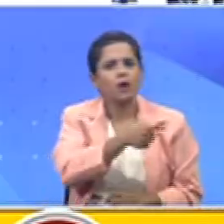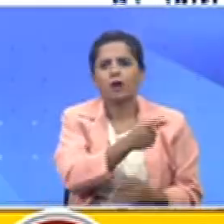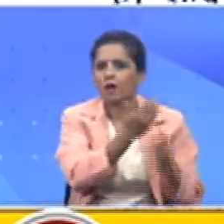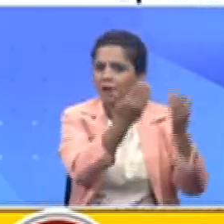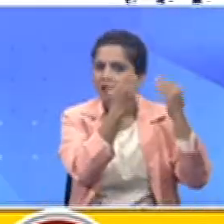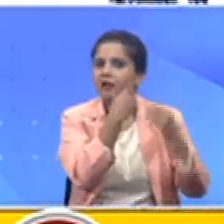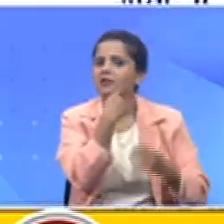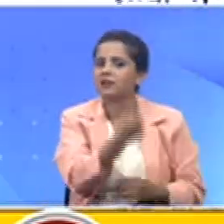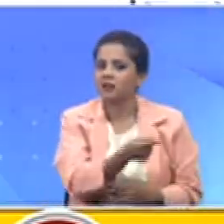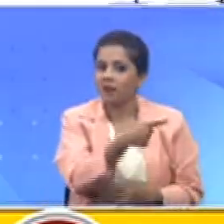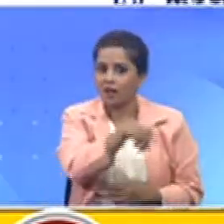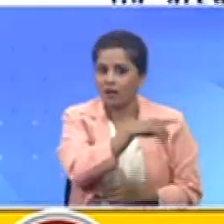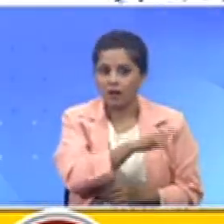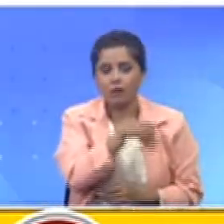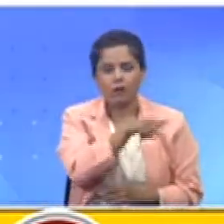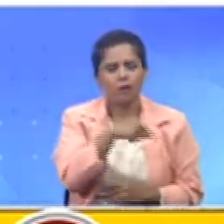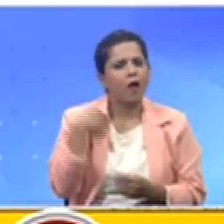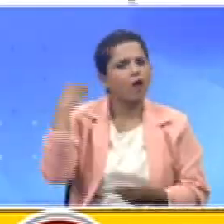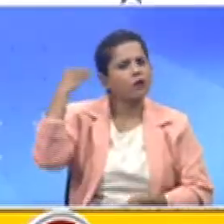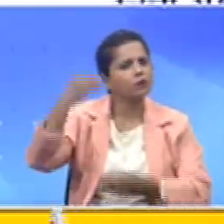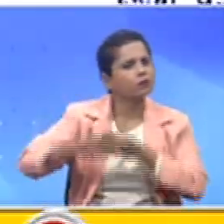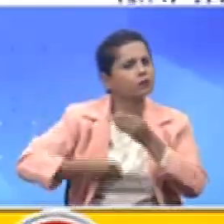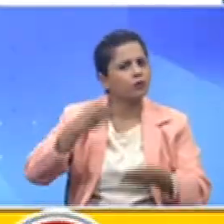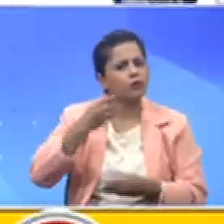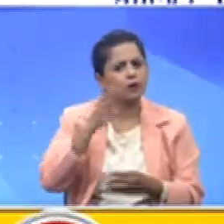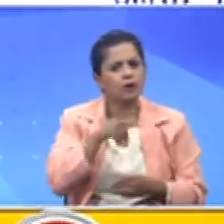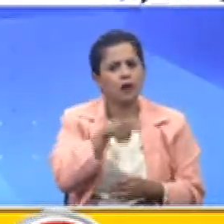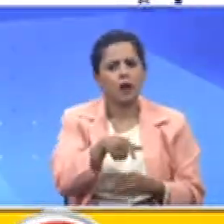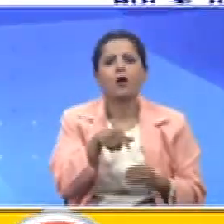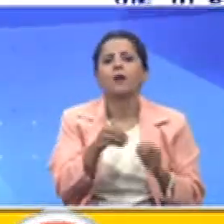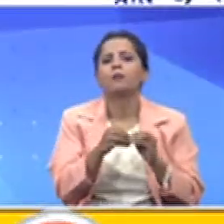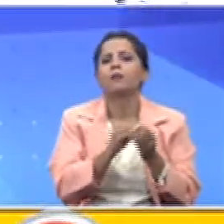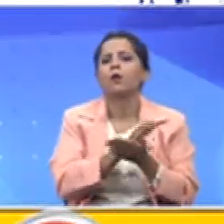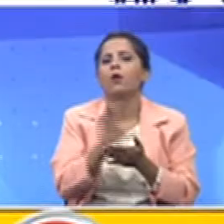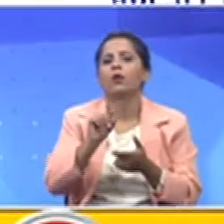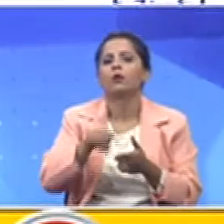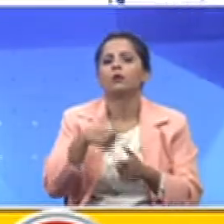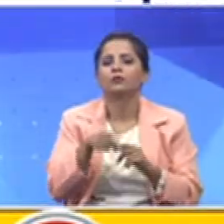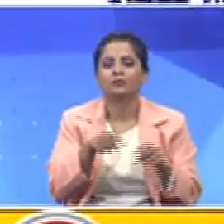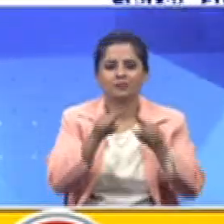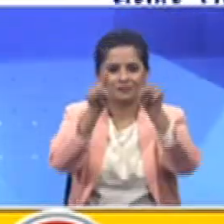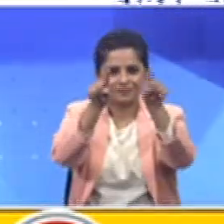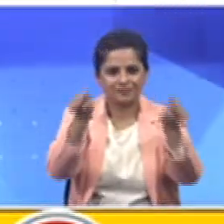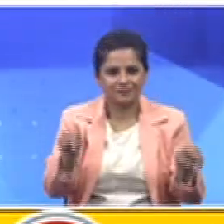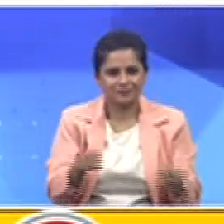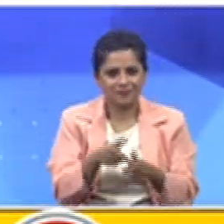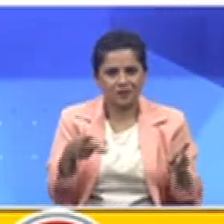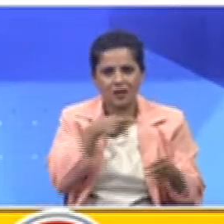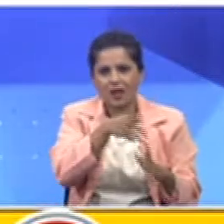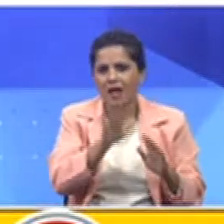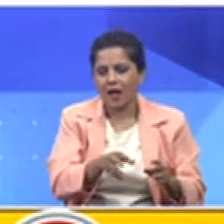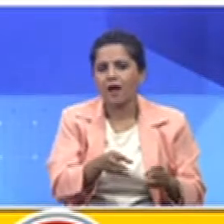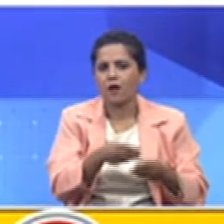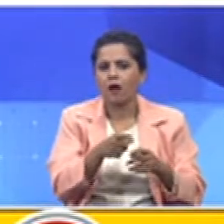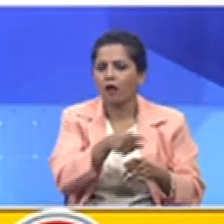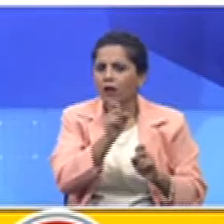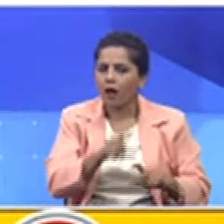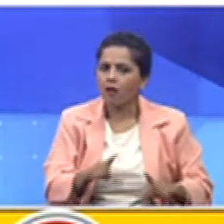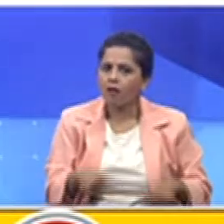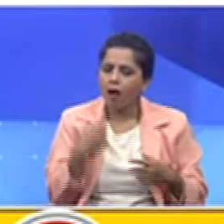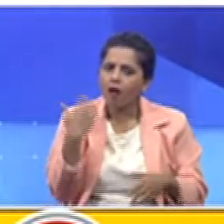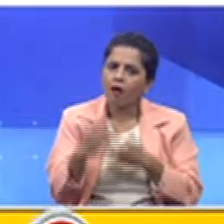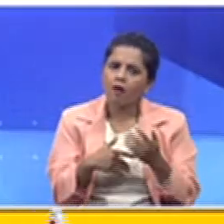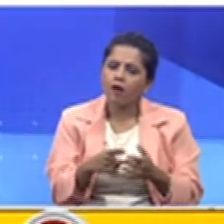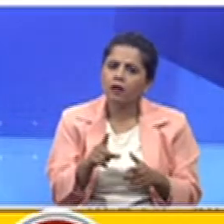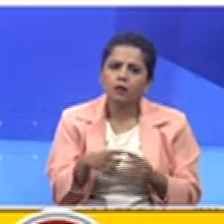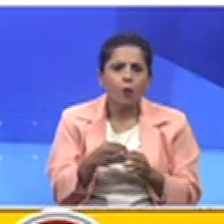हमारी सांस्कृतिक धरोहर रहा भोजपत्र उनकी आजीविका का साधन बन सकता है।